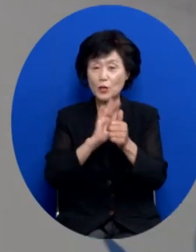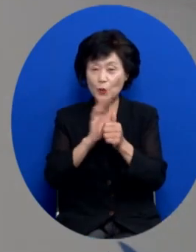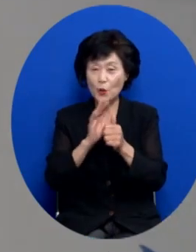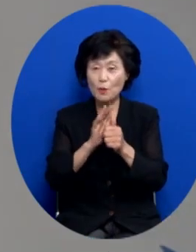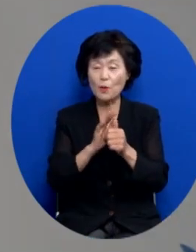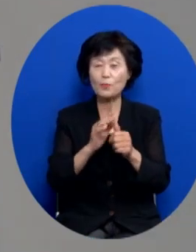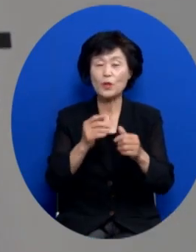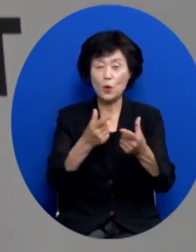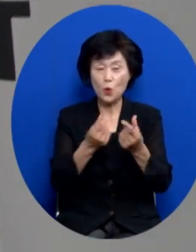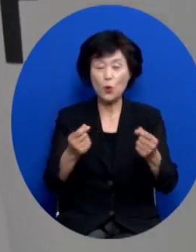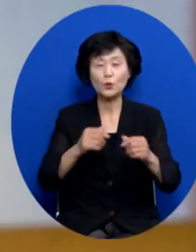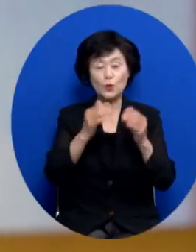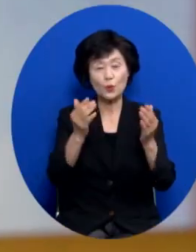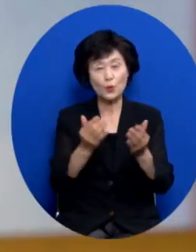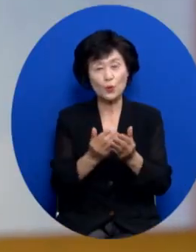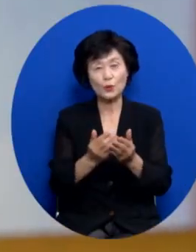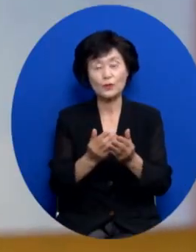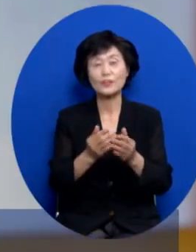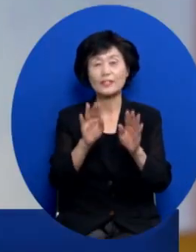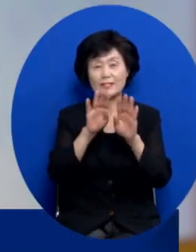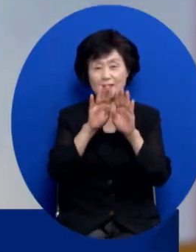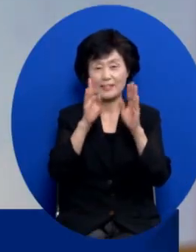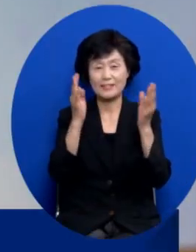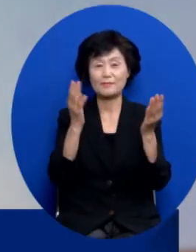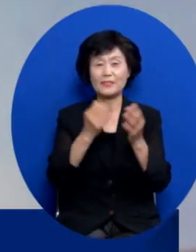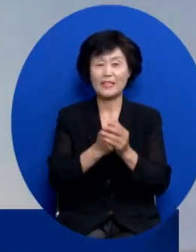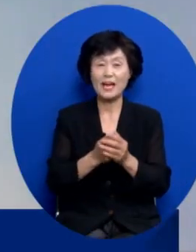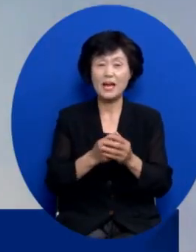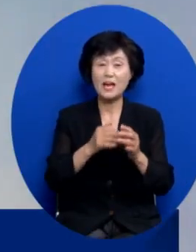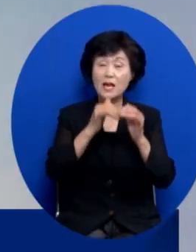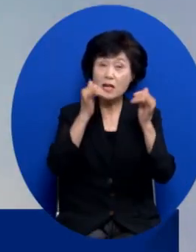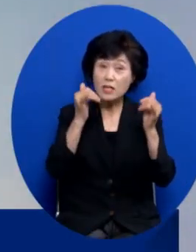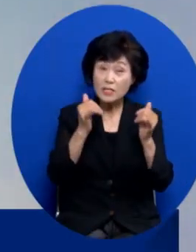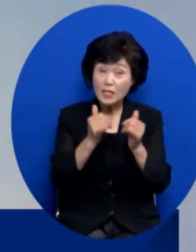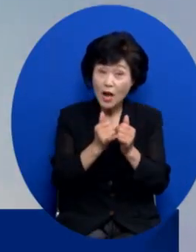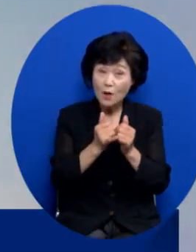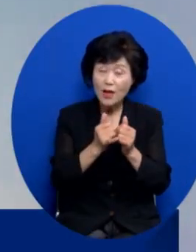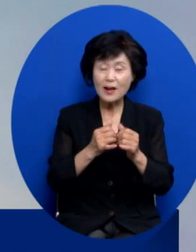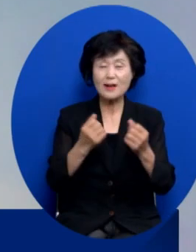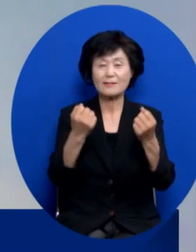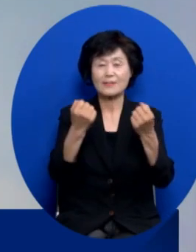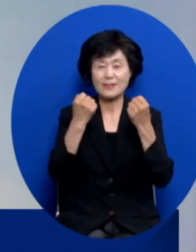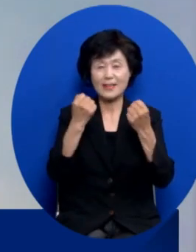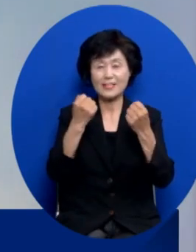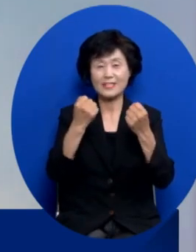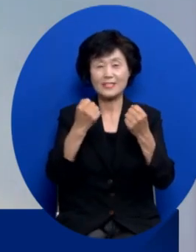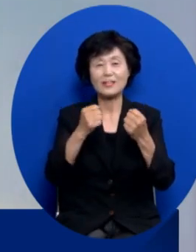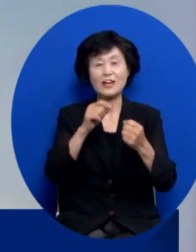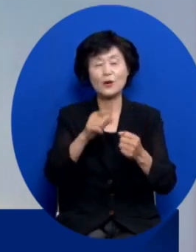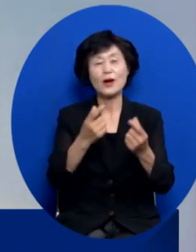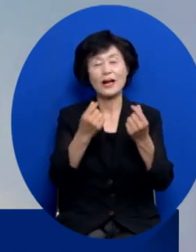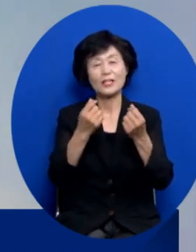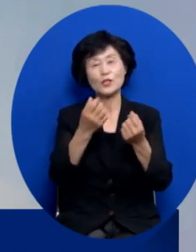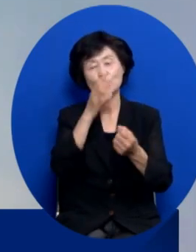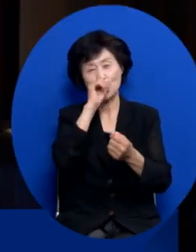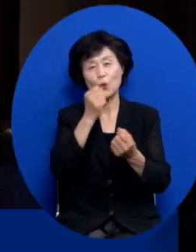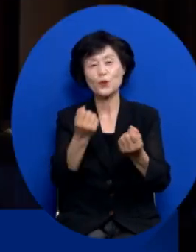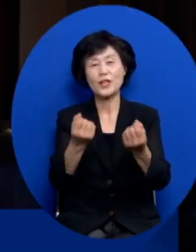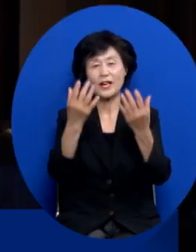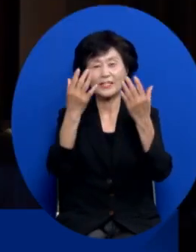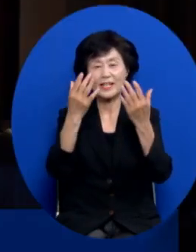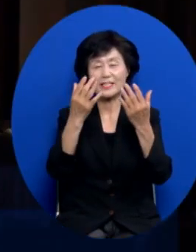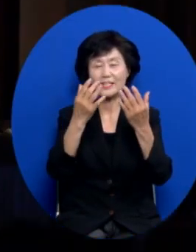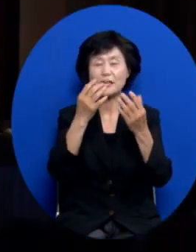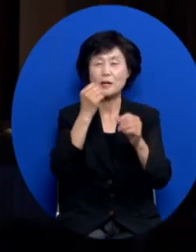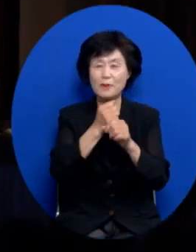공동 주최로 기획됐습니다. 사회가 건강해지는 그런 좋은 행사들 잘 만들도록 노력하겠습니다.